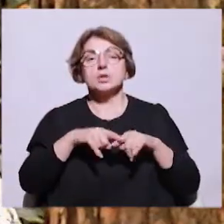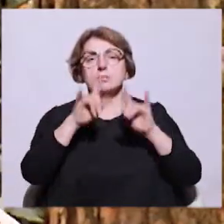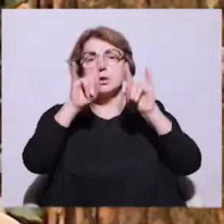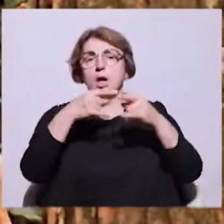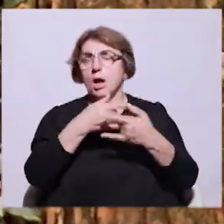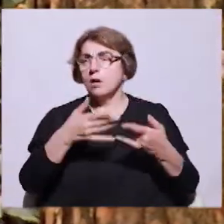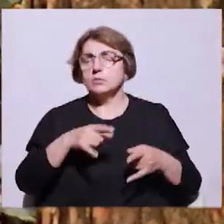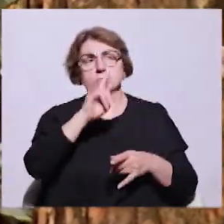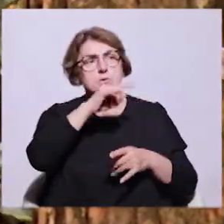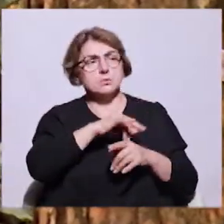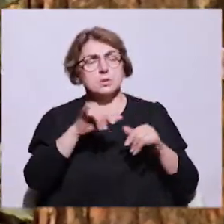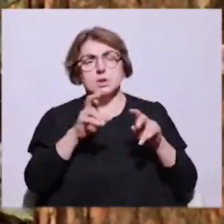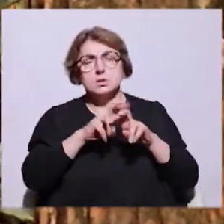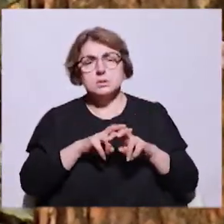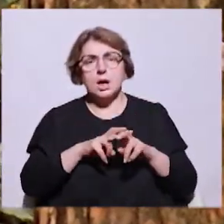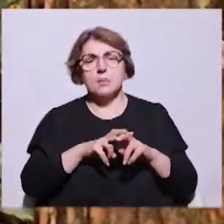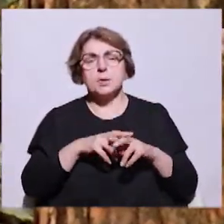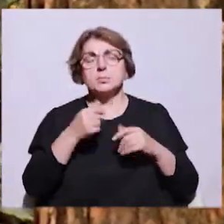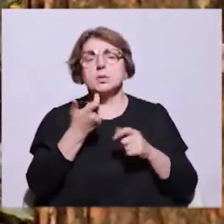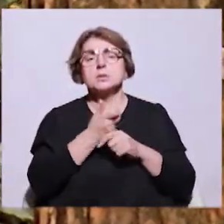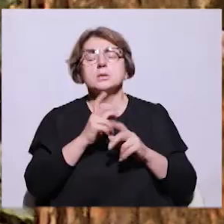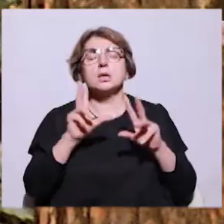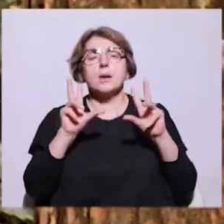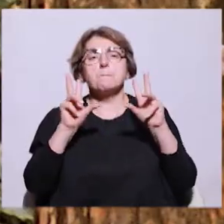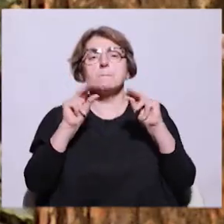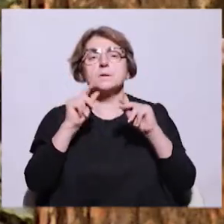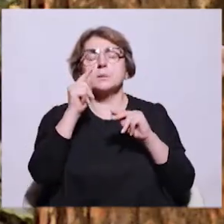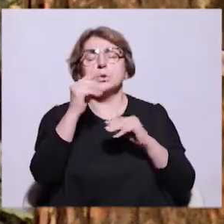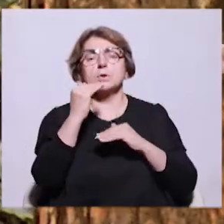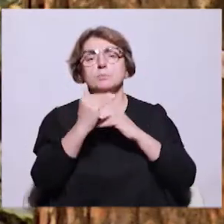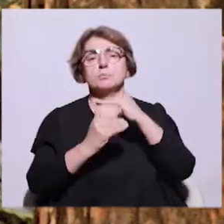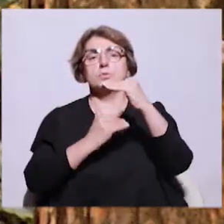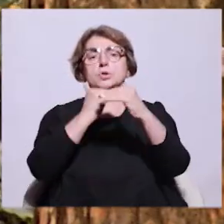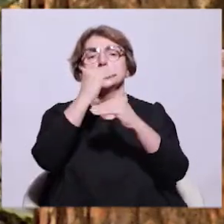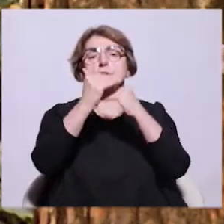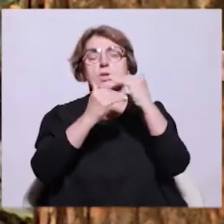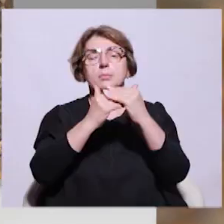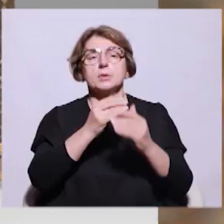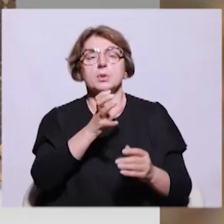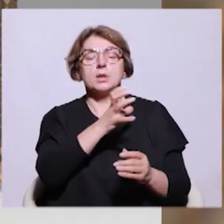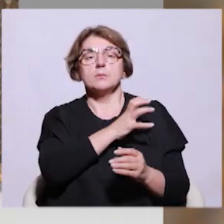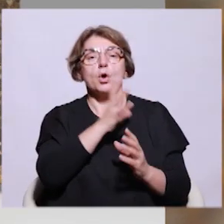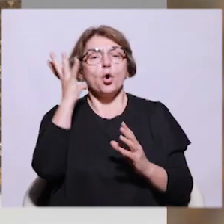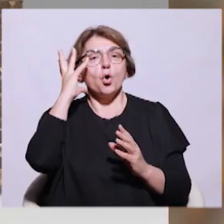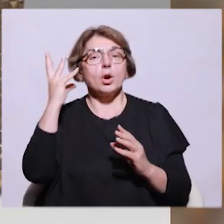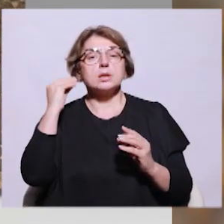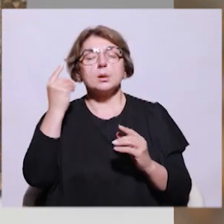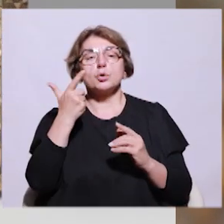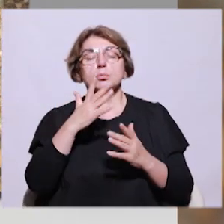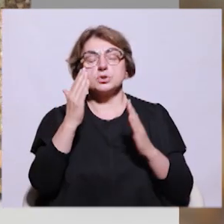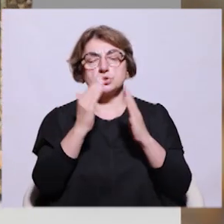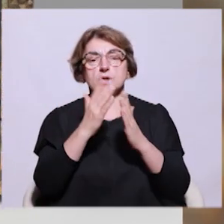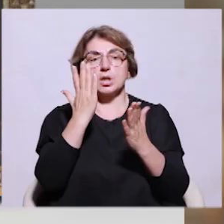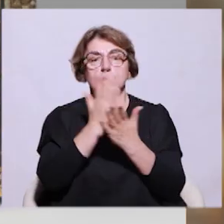სკამები, კარადები და ძალიან ბედნიერები იყვნენ ის წარმატებული, გამდიდრებული ჰოლანდიელები, ვისაც სახში ჰქონდა